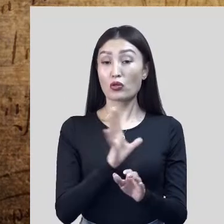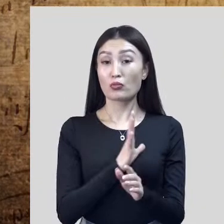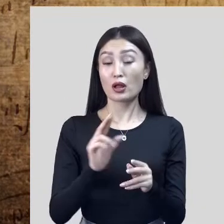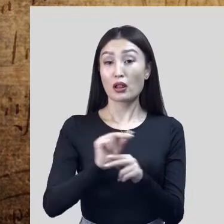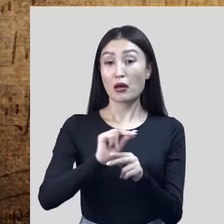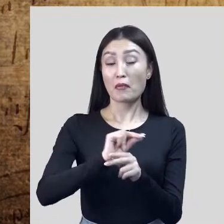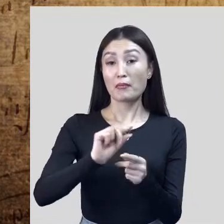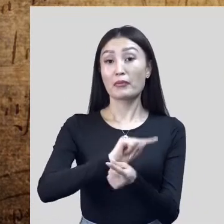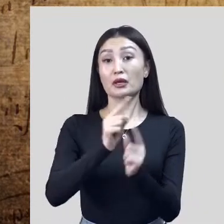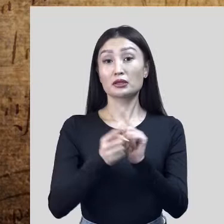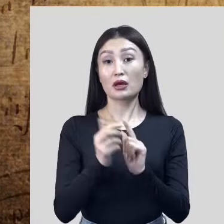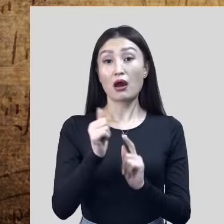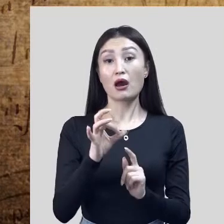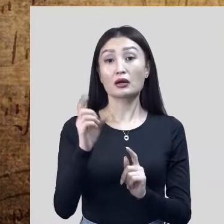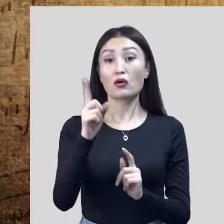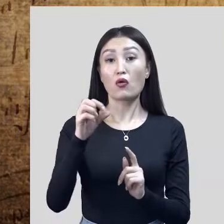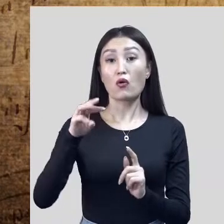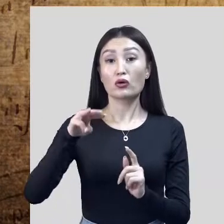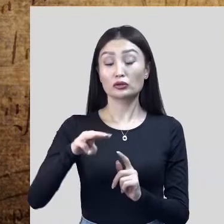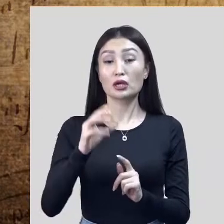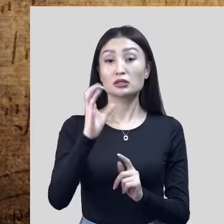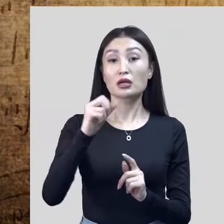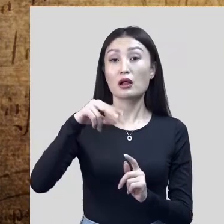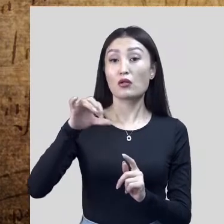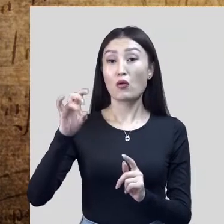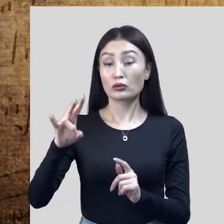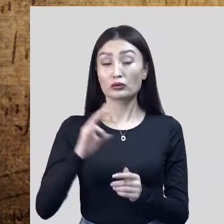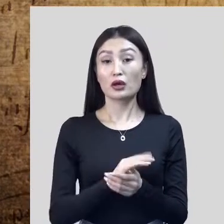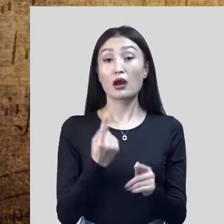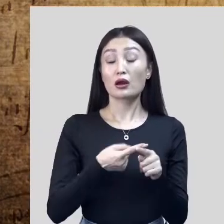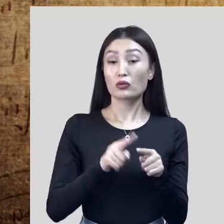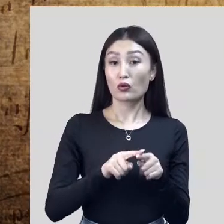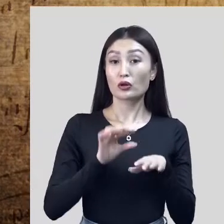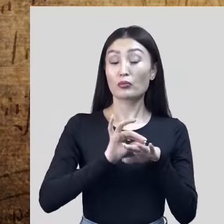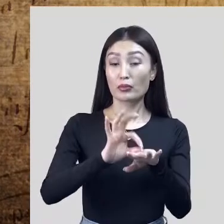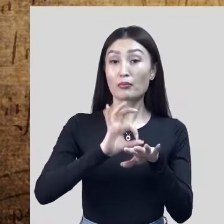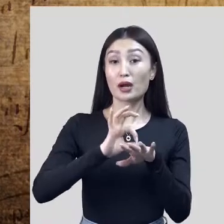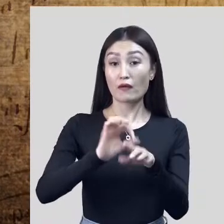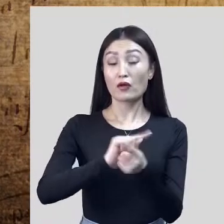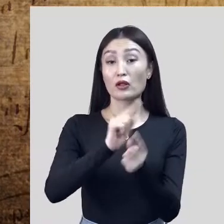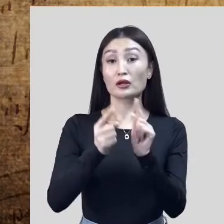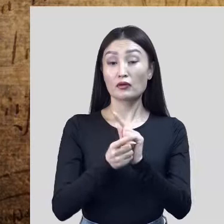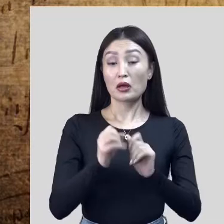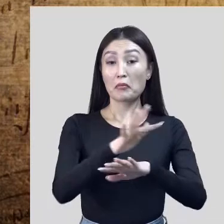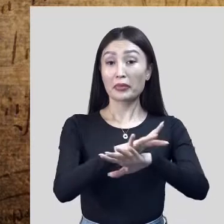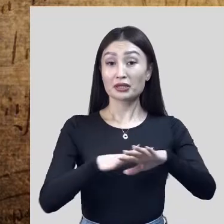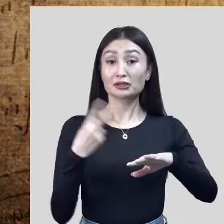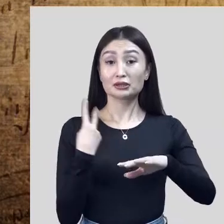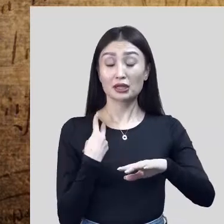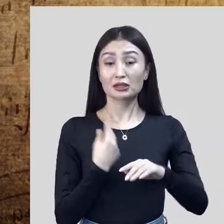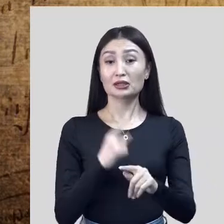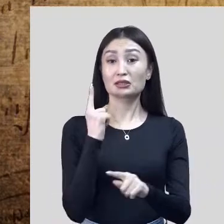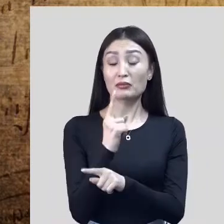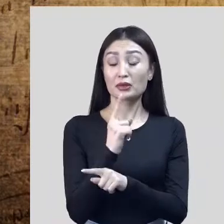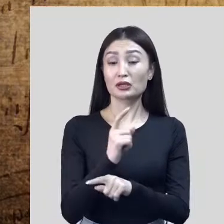существенно переработан архонтом Солоном, который провел реформы, простил долги и запретил обращать